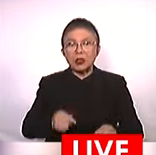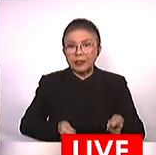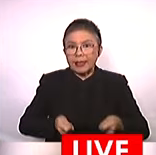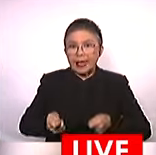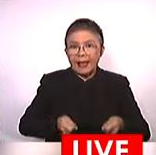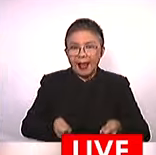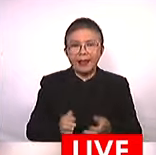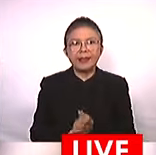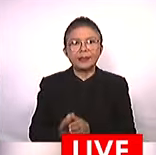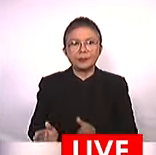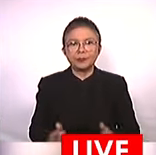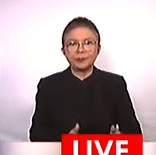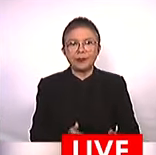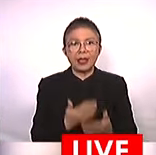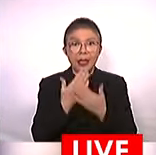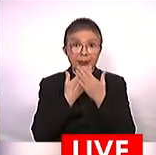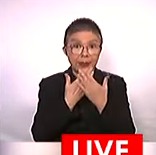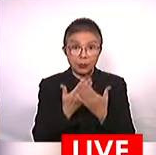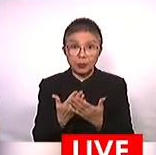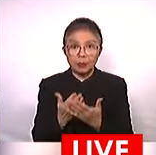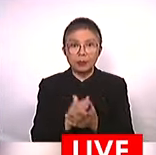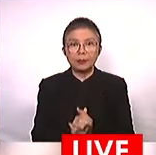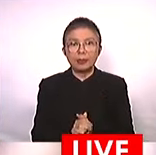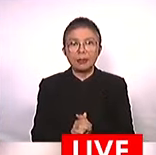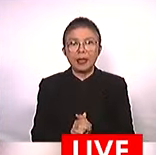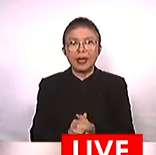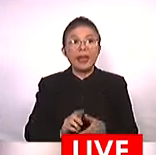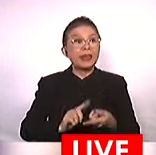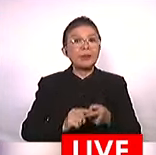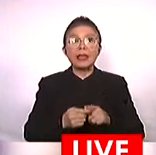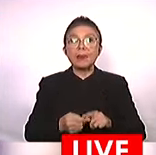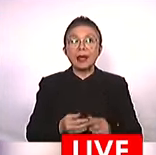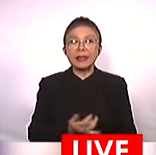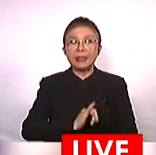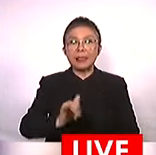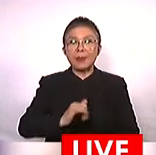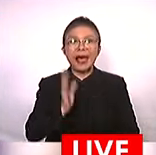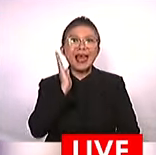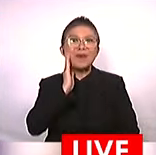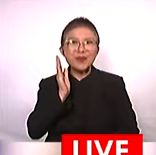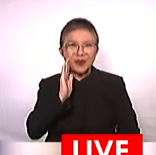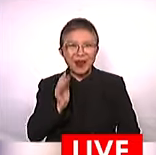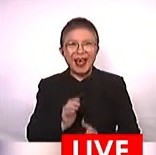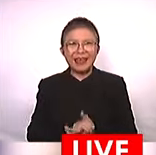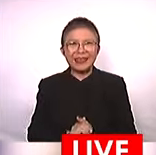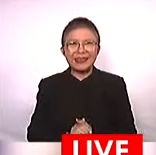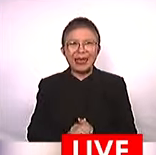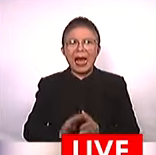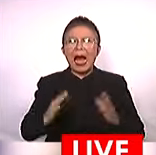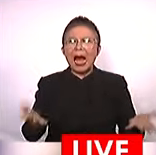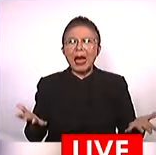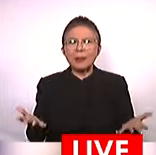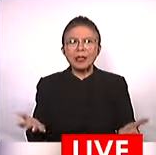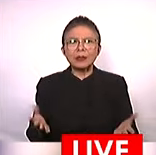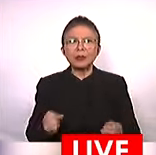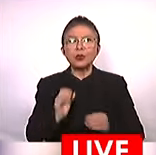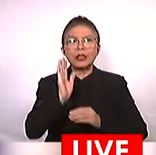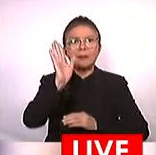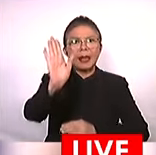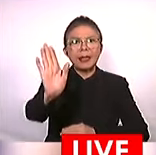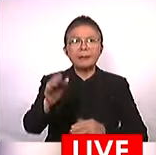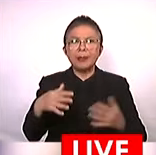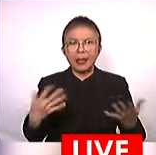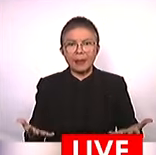terkendali Bapak Ibu yang saya hormati teman-teman sesama anak muda lalu apa agenda ke